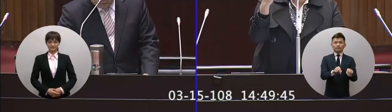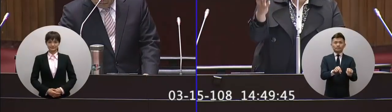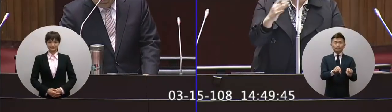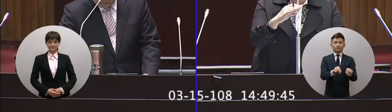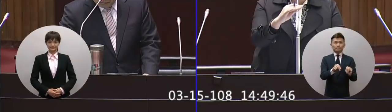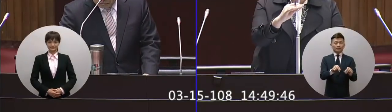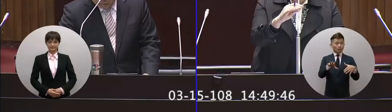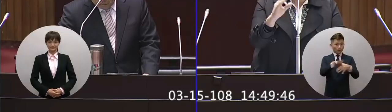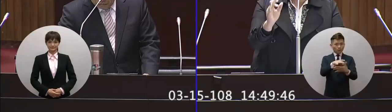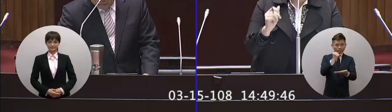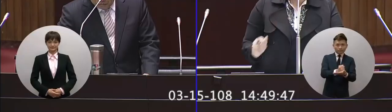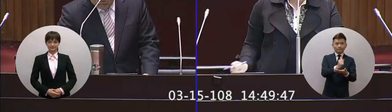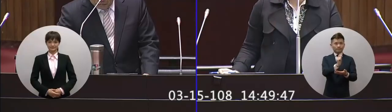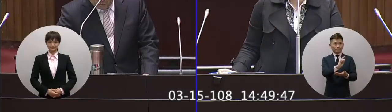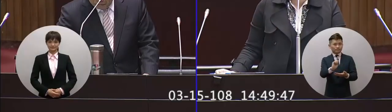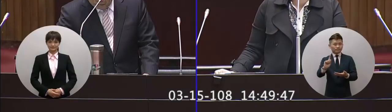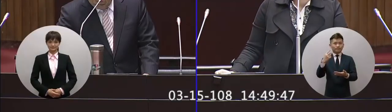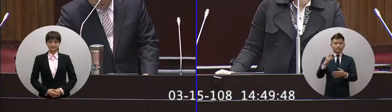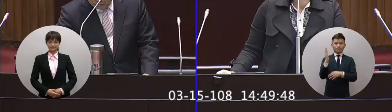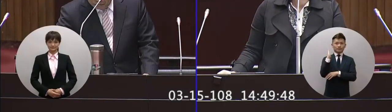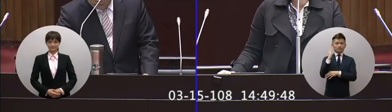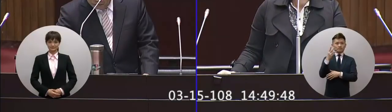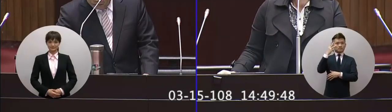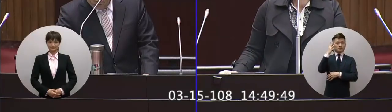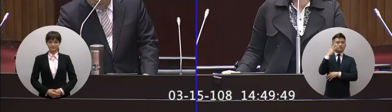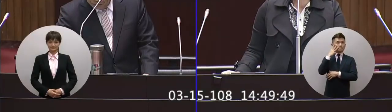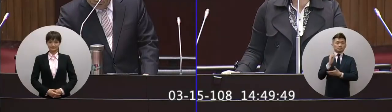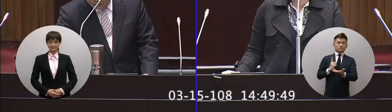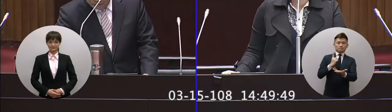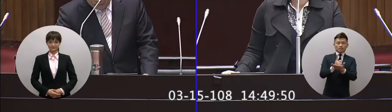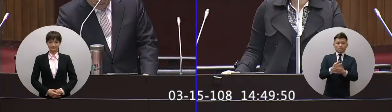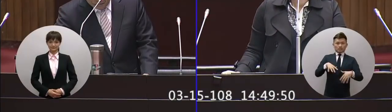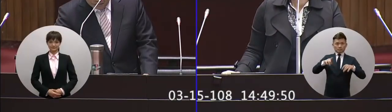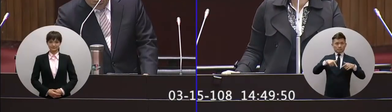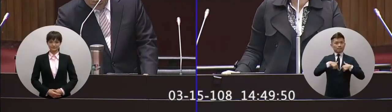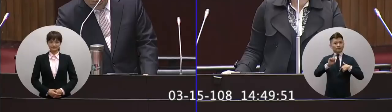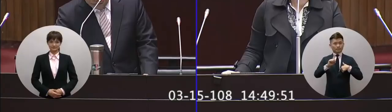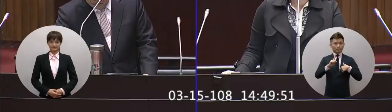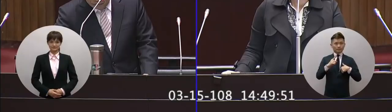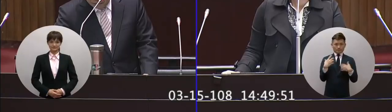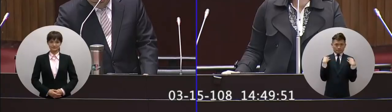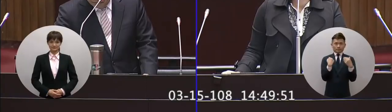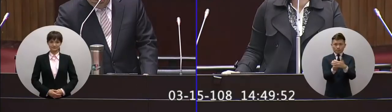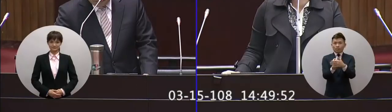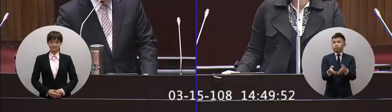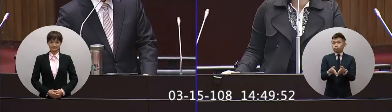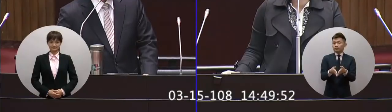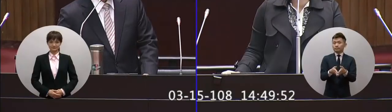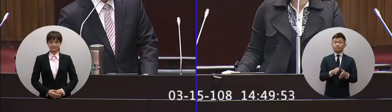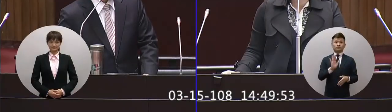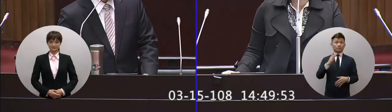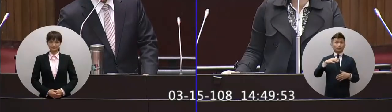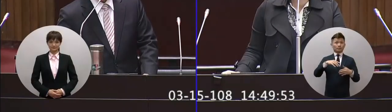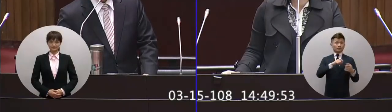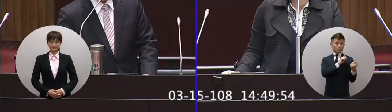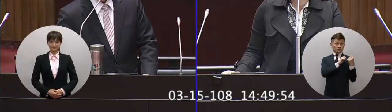个文件，还有从政的初衷。但是呢，院长，最近3月初